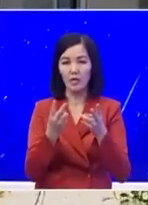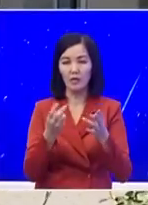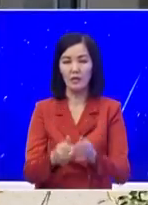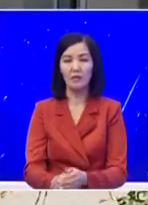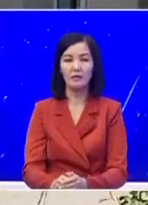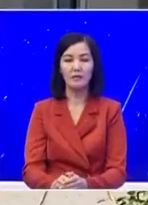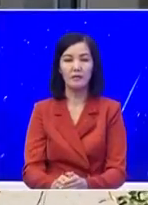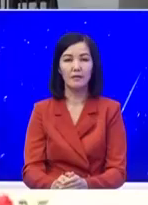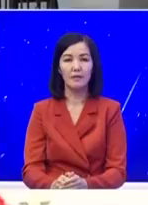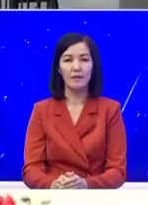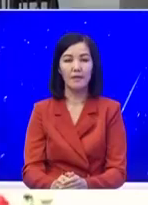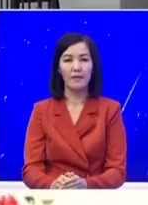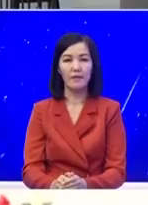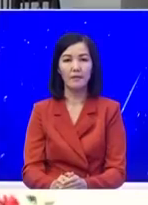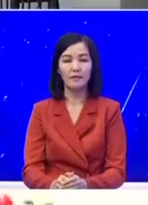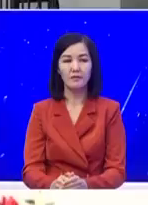қаперге салады.